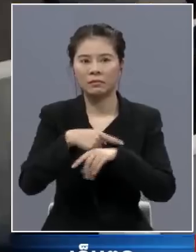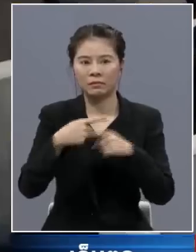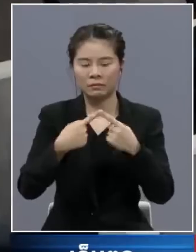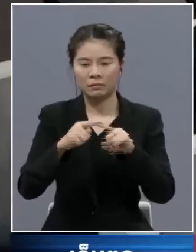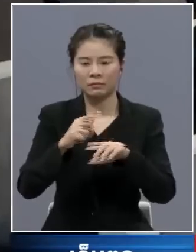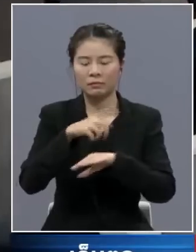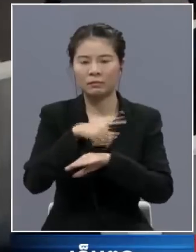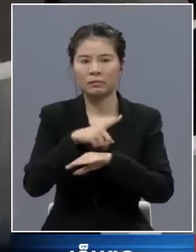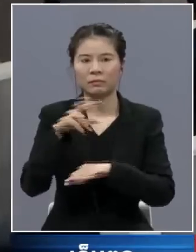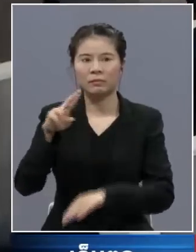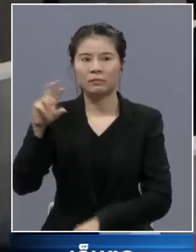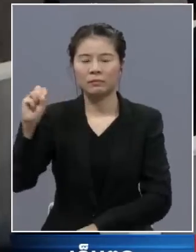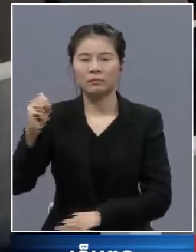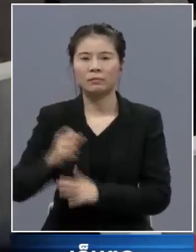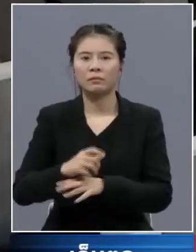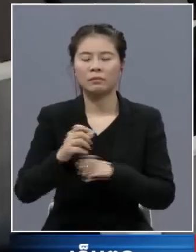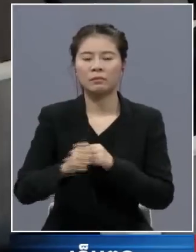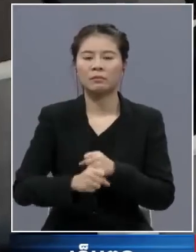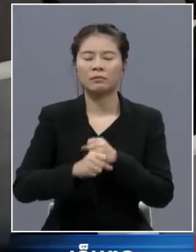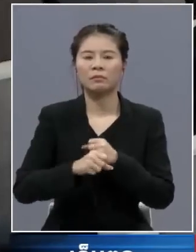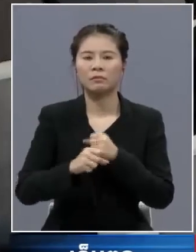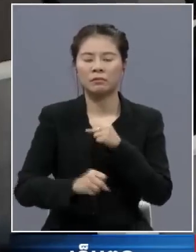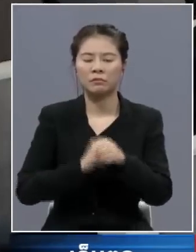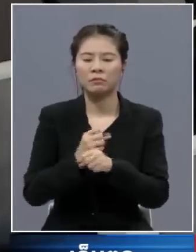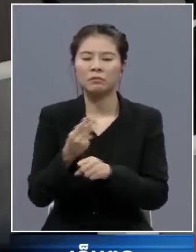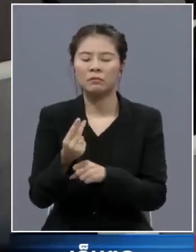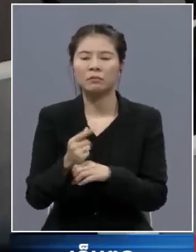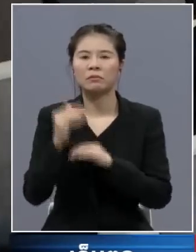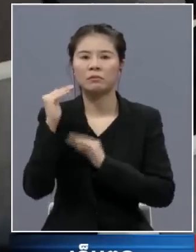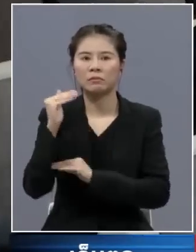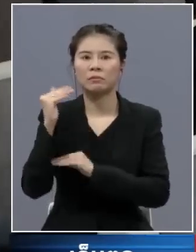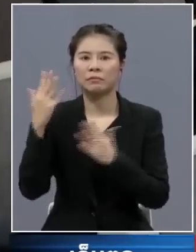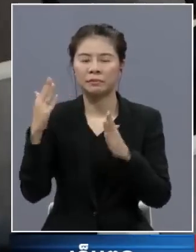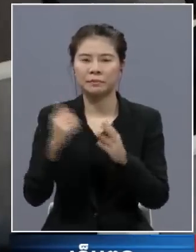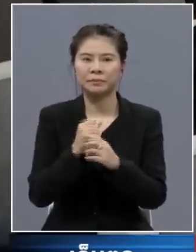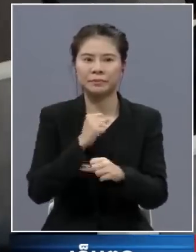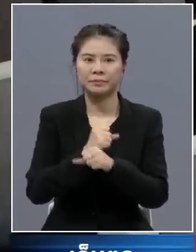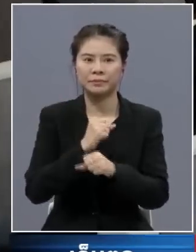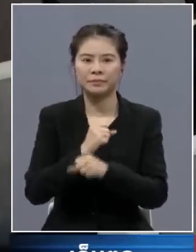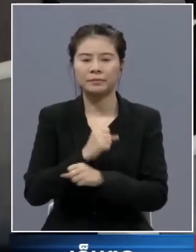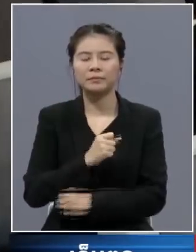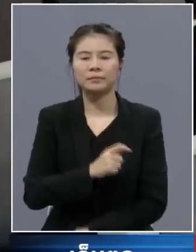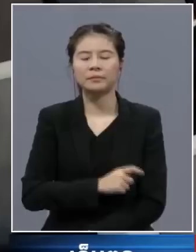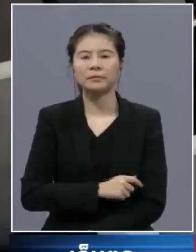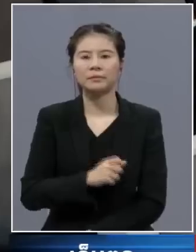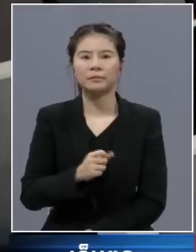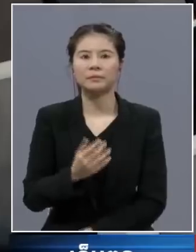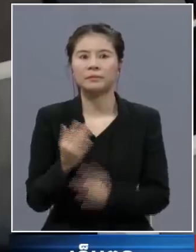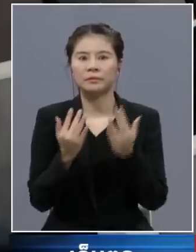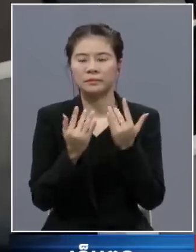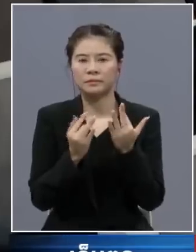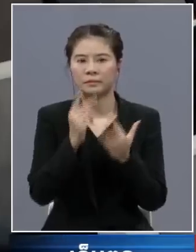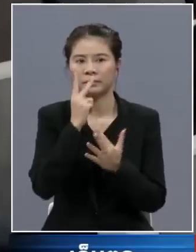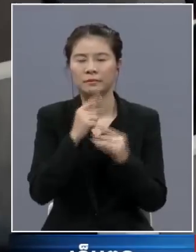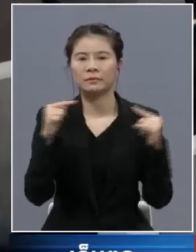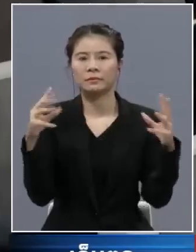ดอายุนะเพราะว่าถ้าเข้าไปเป็นส.ส.ได้ใครที่เป็นสมาชิกมีโอกาสได้เป็นประธานหมดนะฮะเพราะฉะนั้นเนี่ยก็ต้องดูกันว่าความเหม